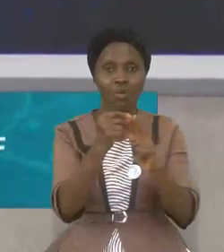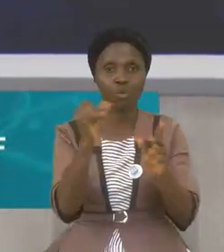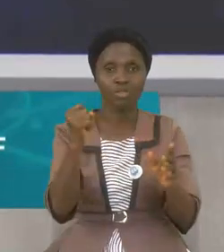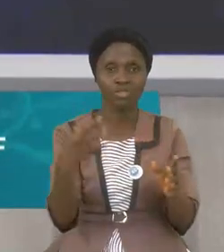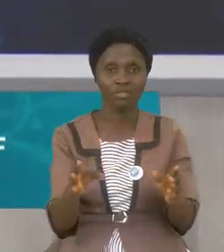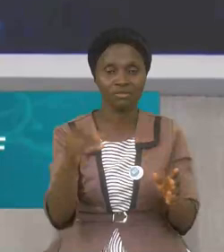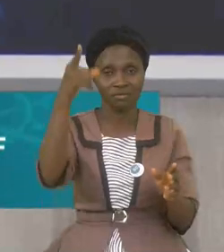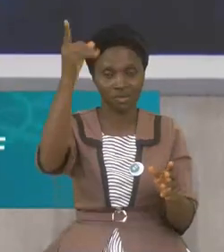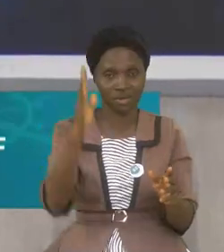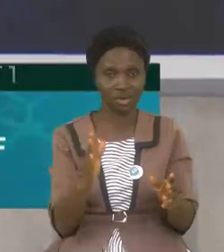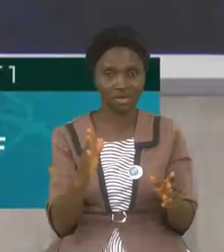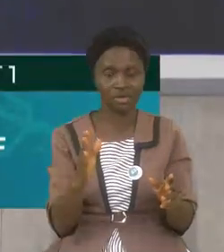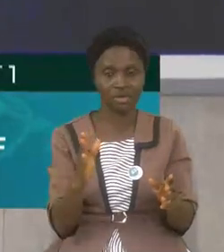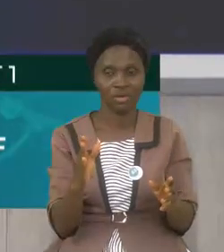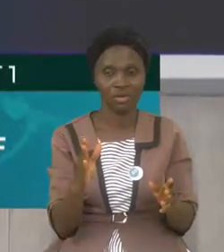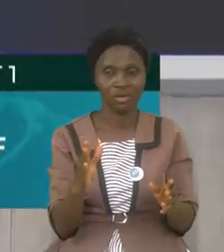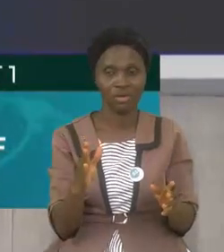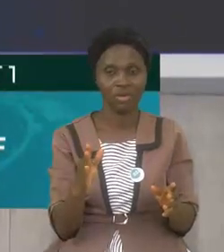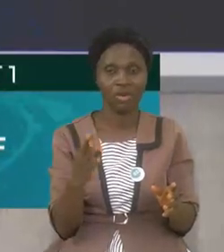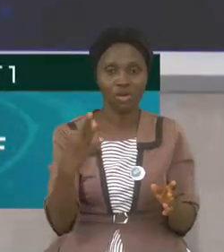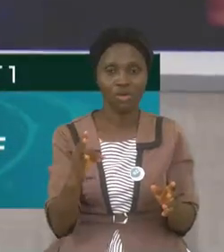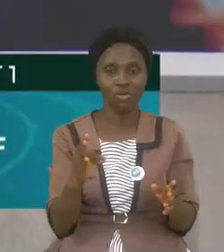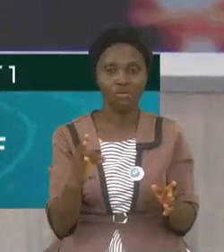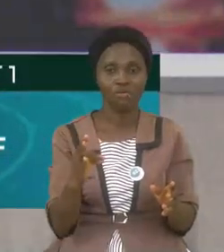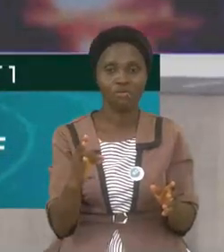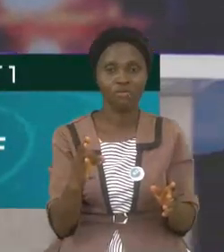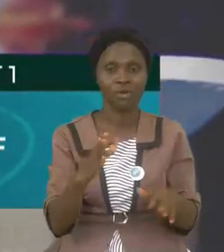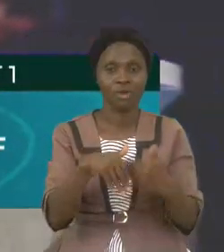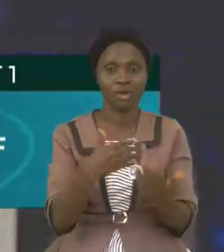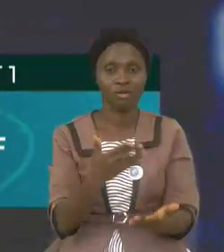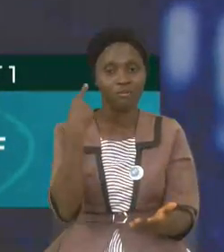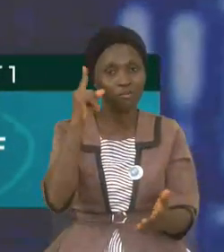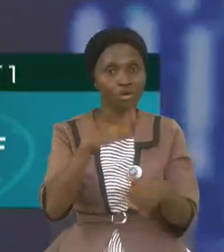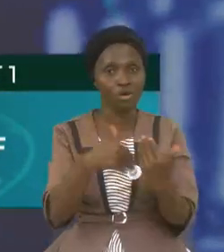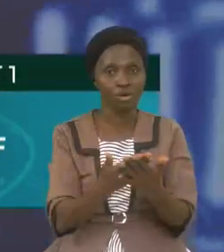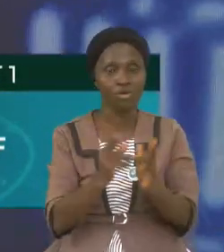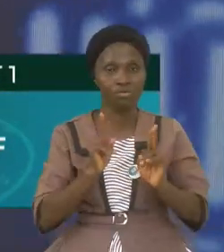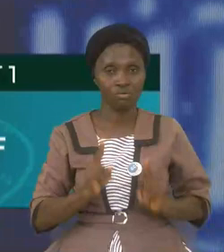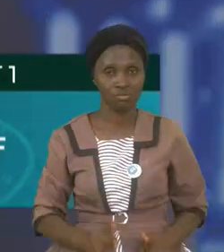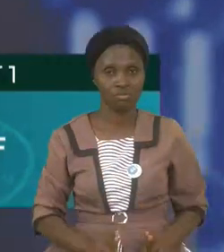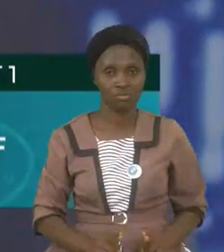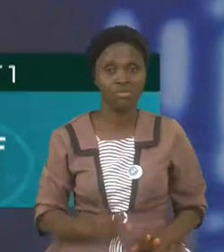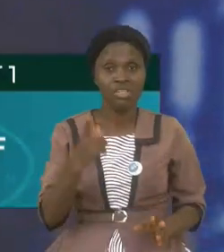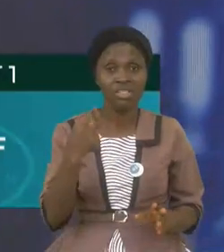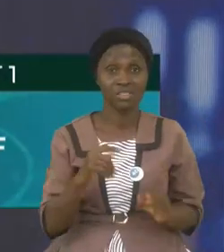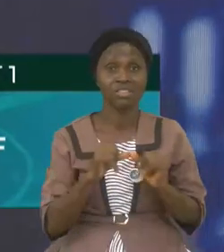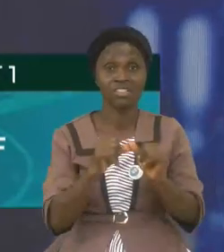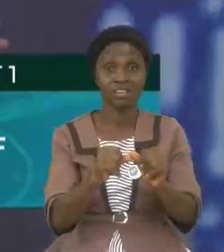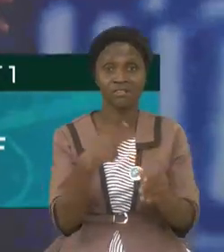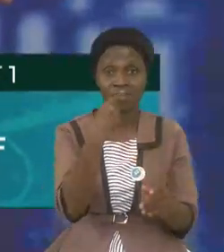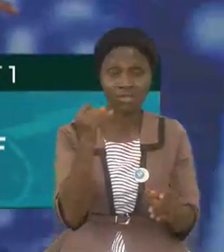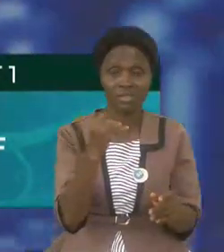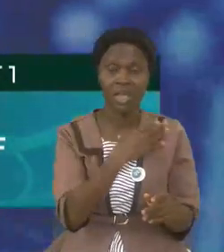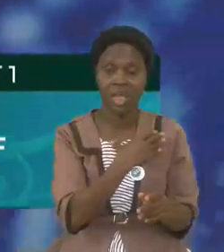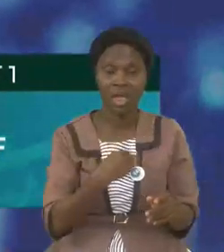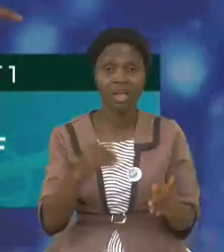Les paroles, les déclarations et les paroles inchangeables de Dieu pour tous les humains.